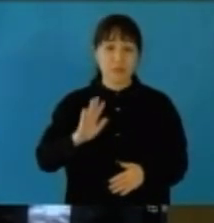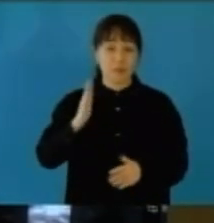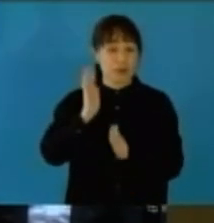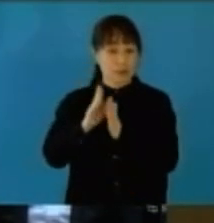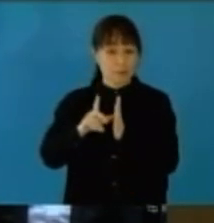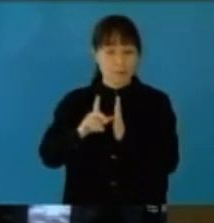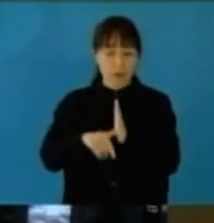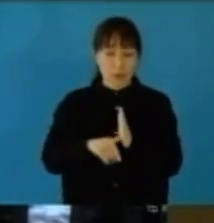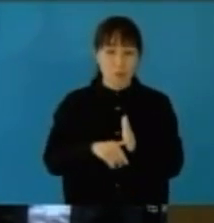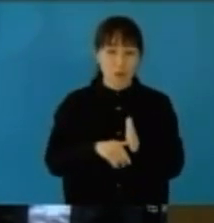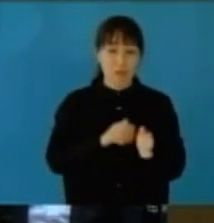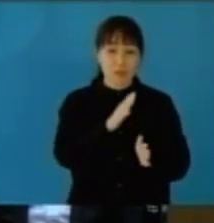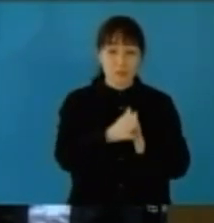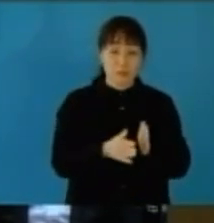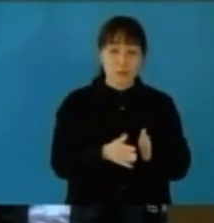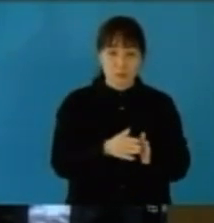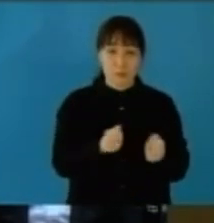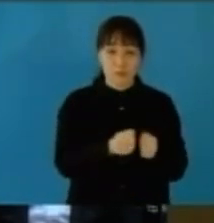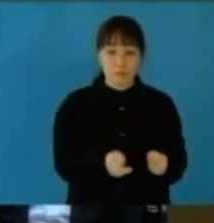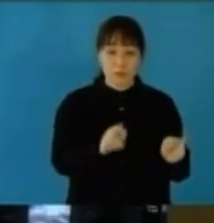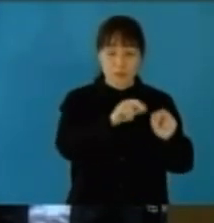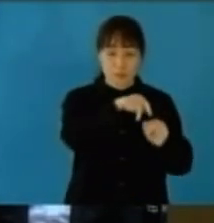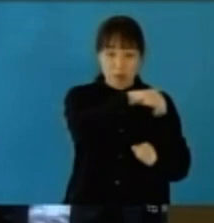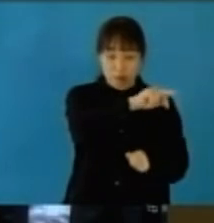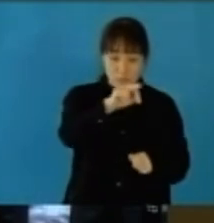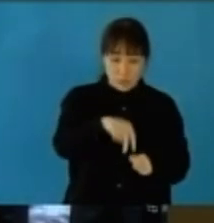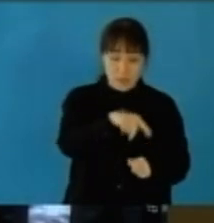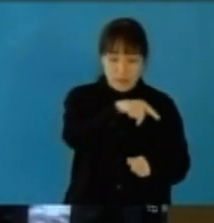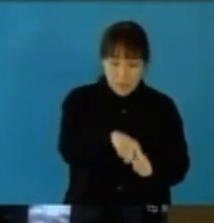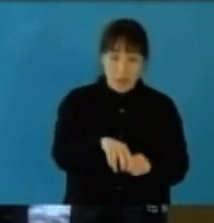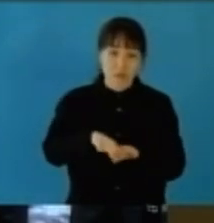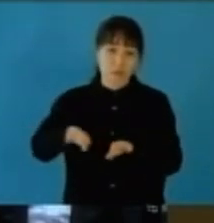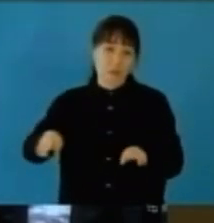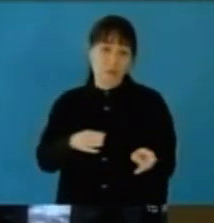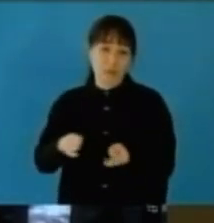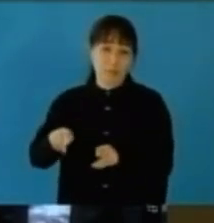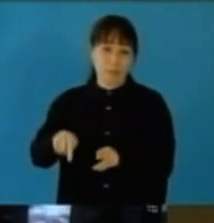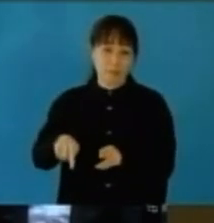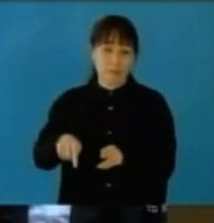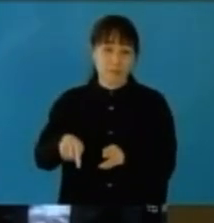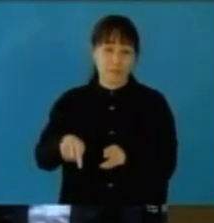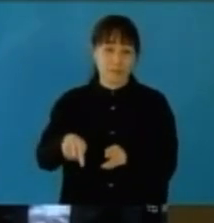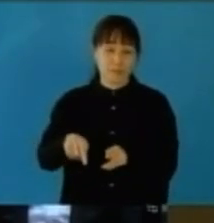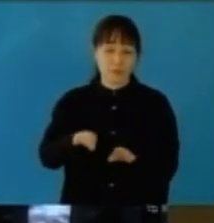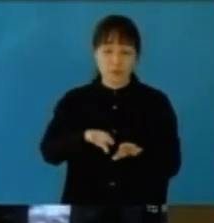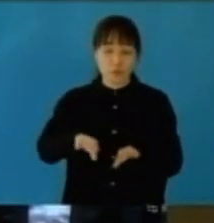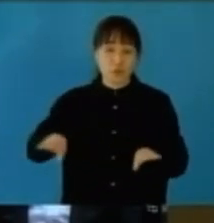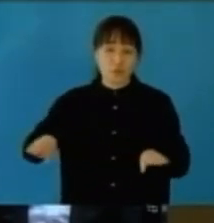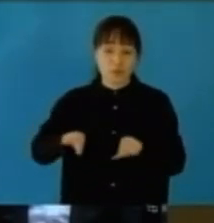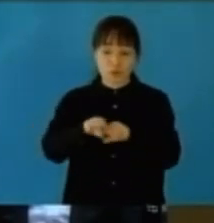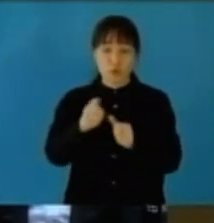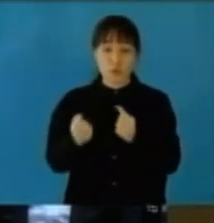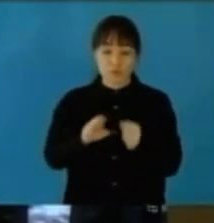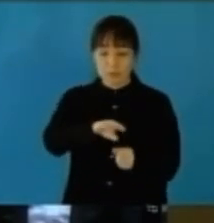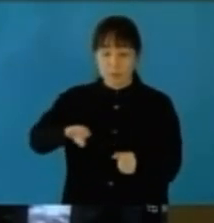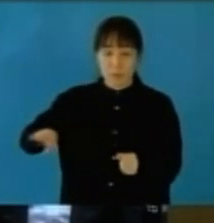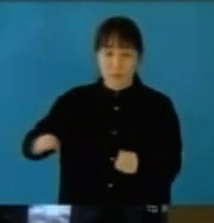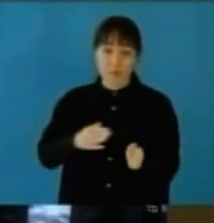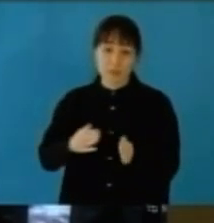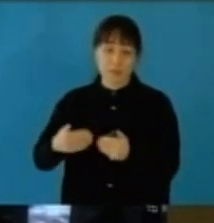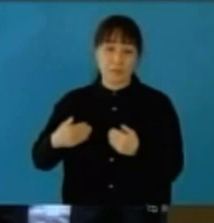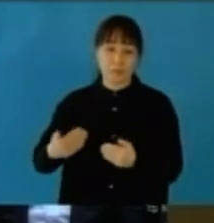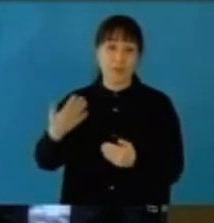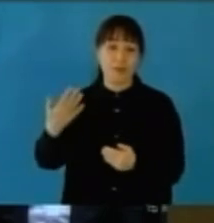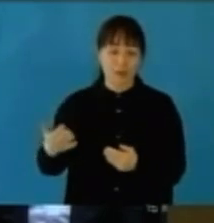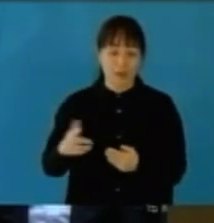で整備をしながら一方で駐車場の方を整備をしていこうという考えがあると、そこがですね、知事はその駐車場の整備を進めていくつもりなのか、あるいはさま